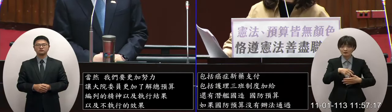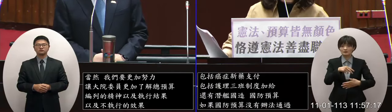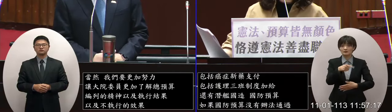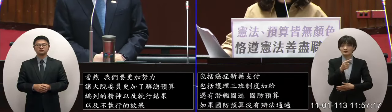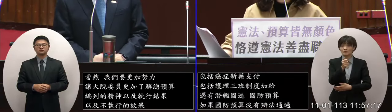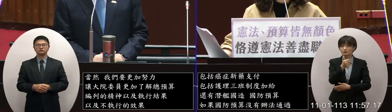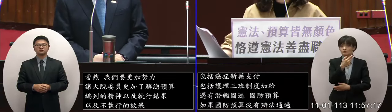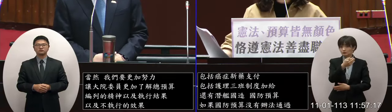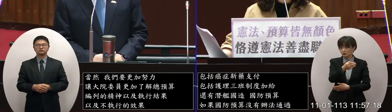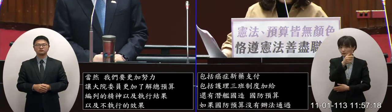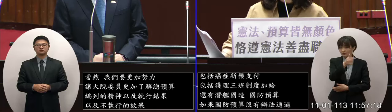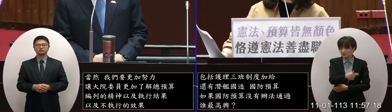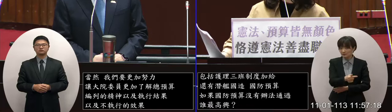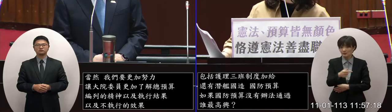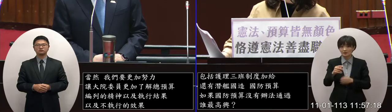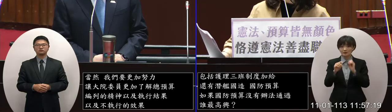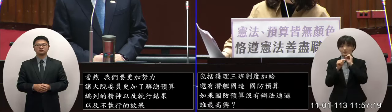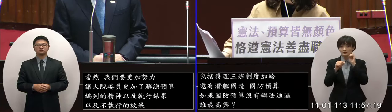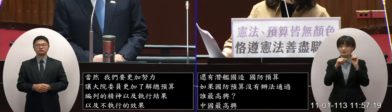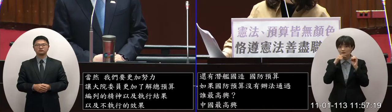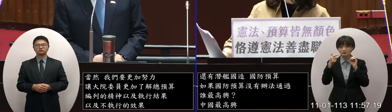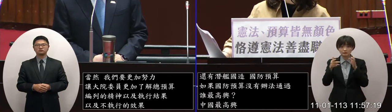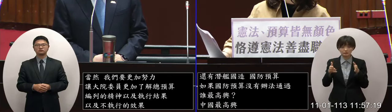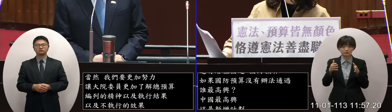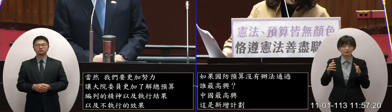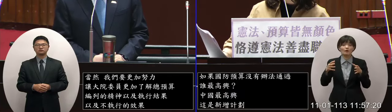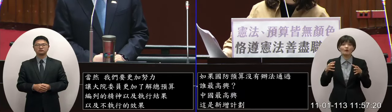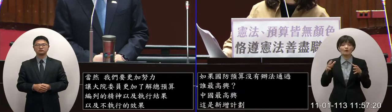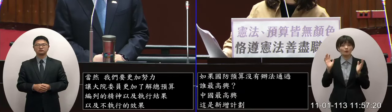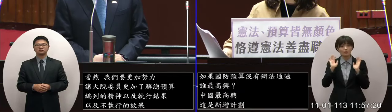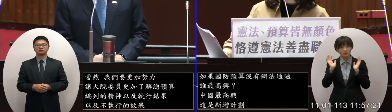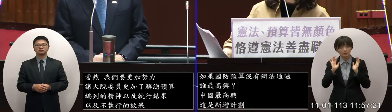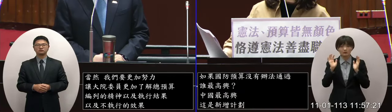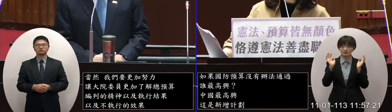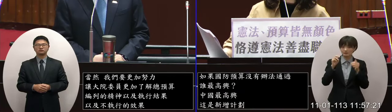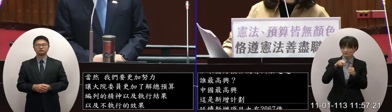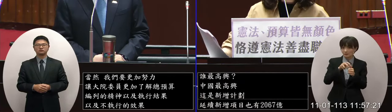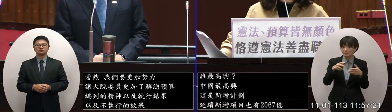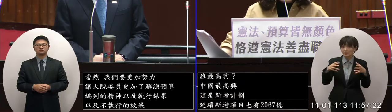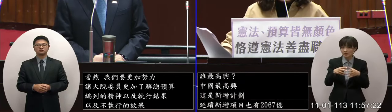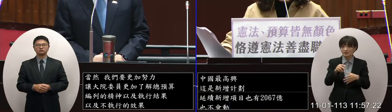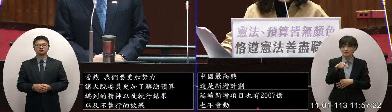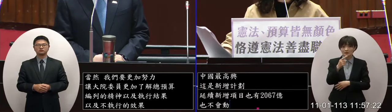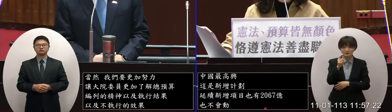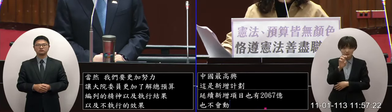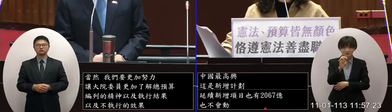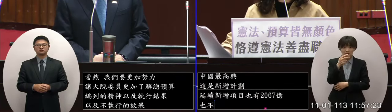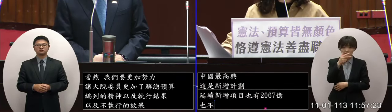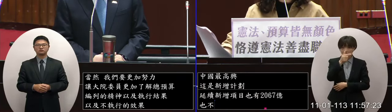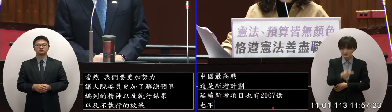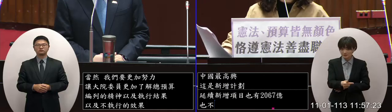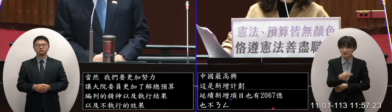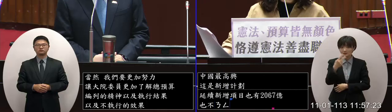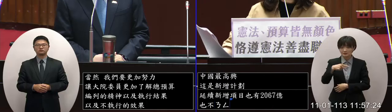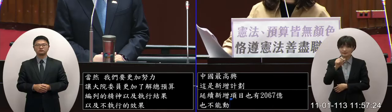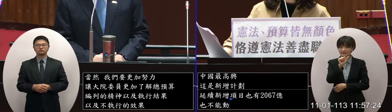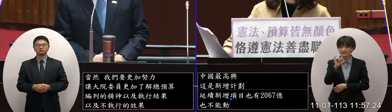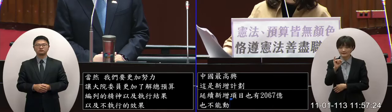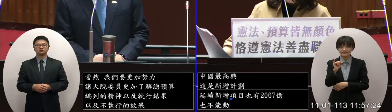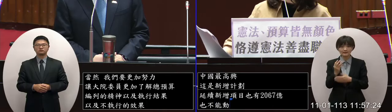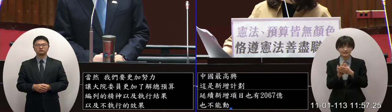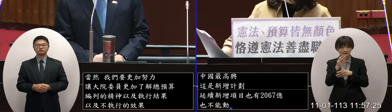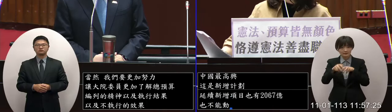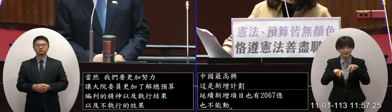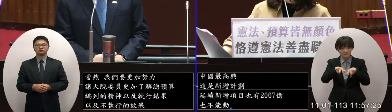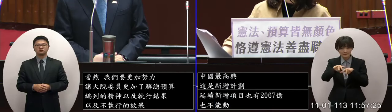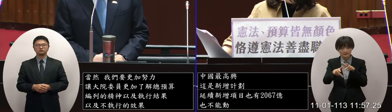159亿，包括0到6岁国家一起养新增41亿，包括要强化我们的 AI 产业、中小